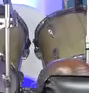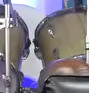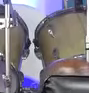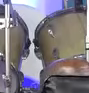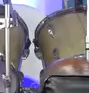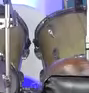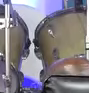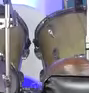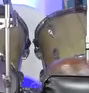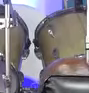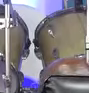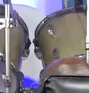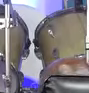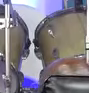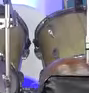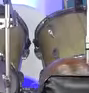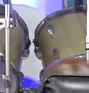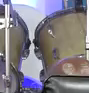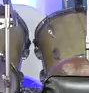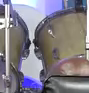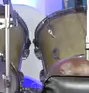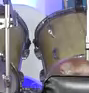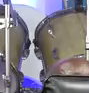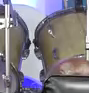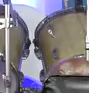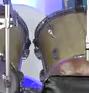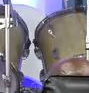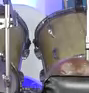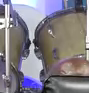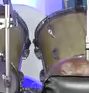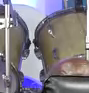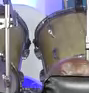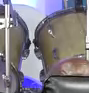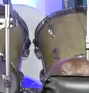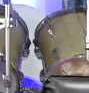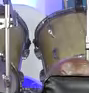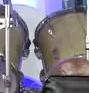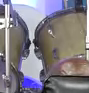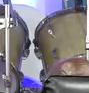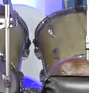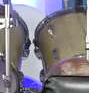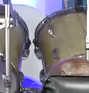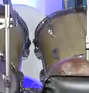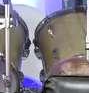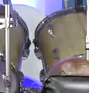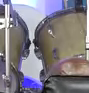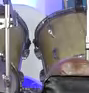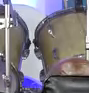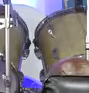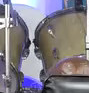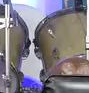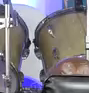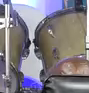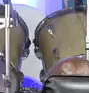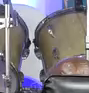lay down his life for his friends. Ye are my friends if ye do whatsoever I command you. Henceforth, I call